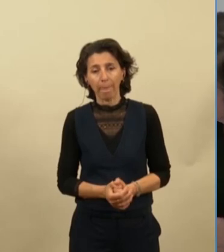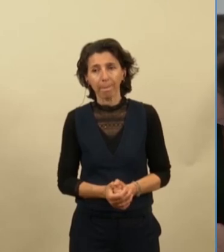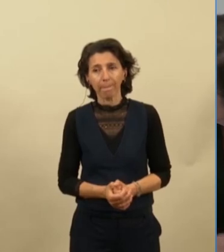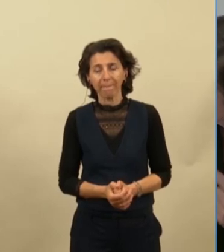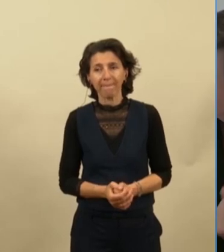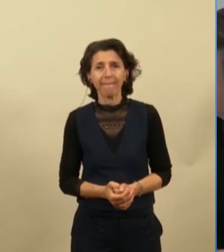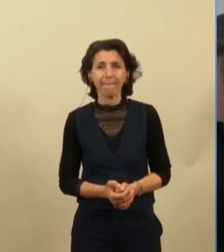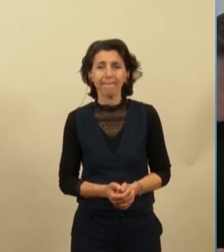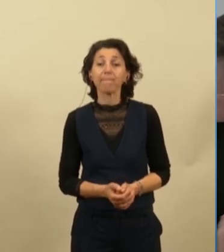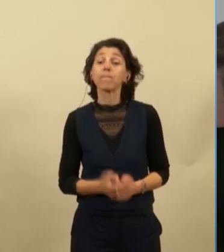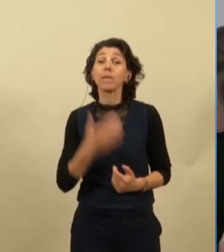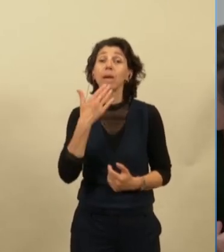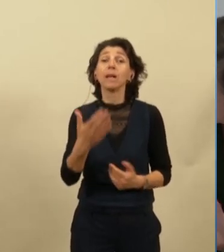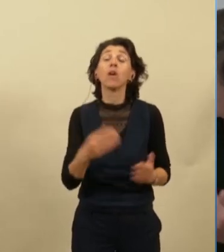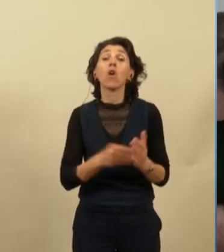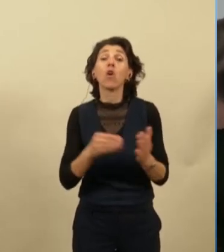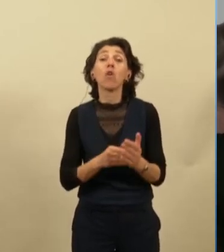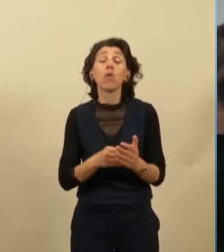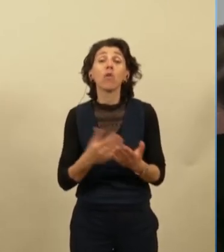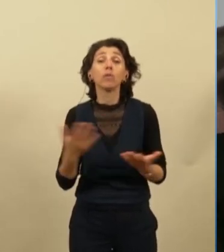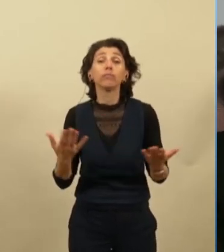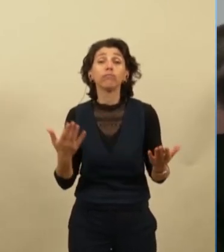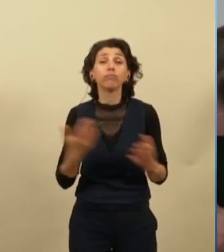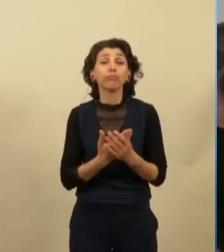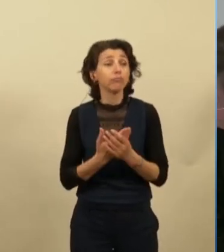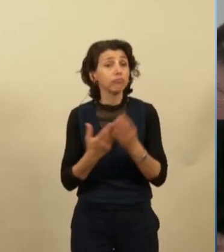merci a-t-il d'autres demandes d'intervention